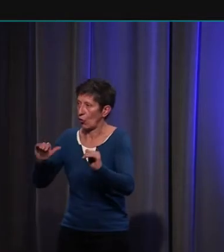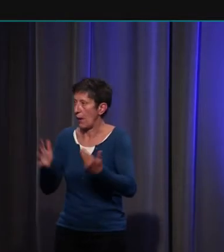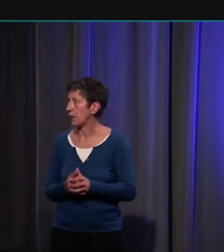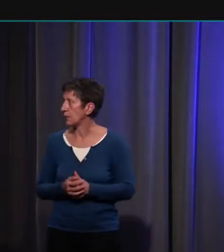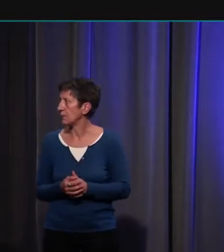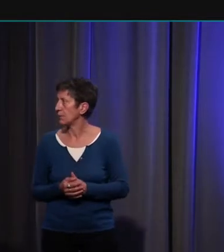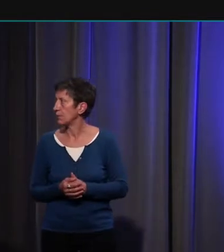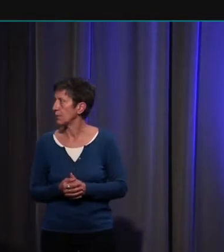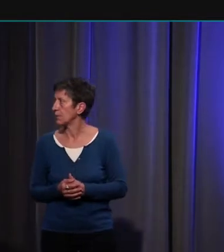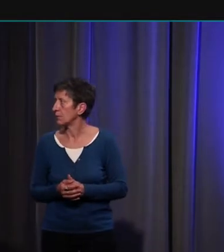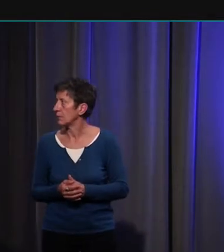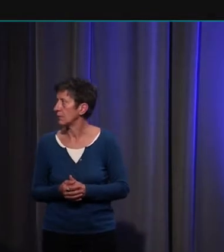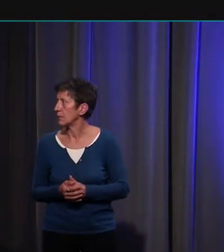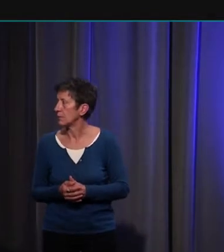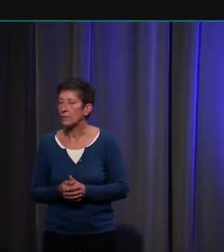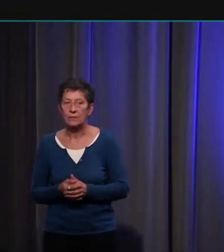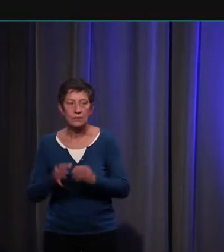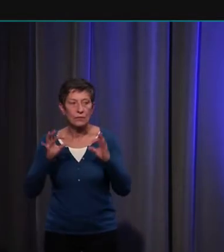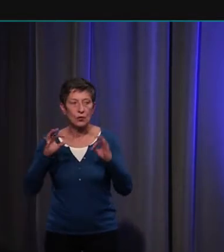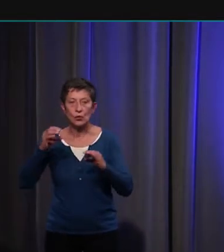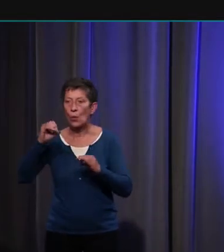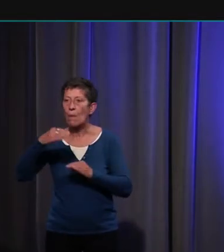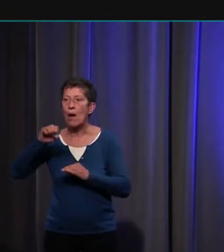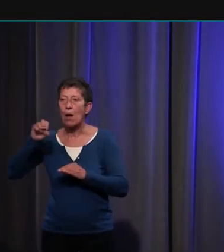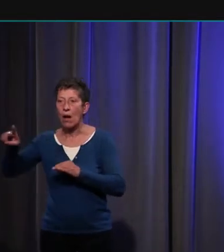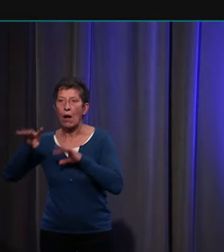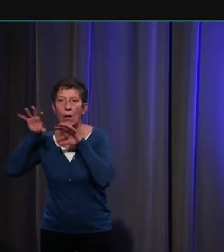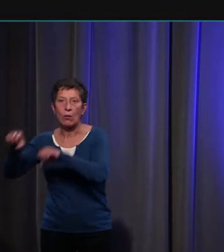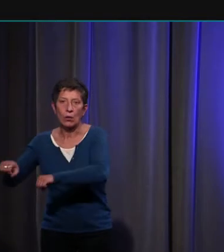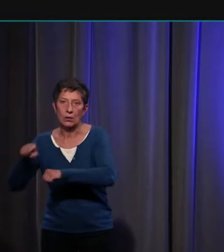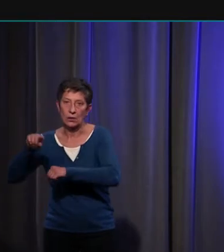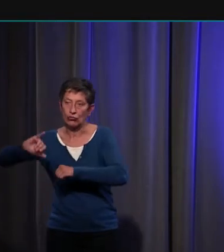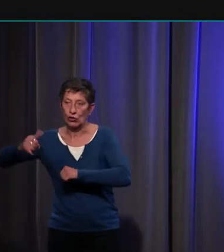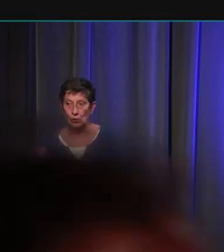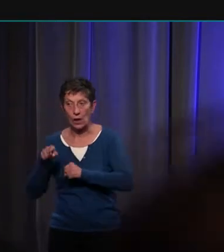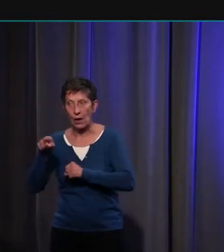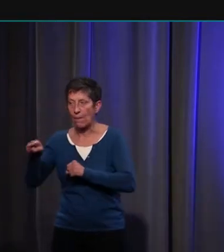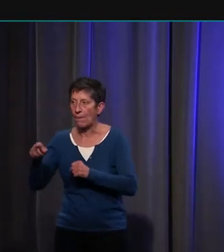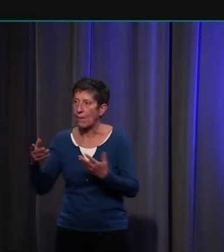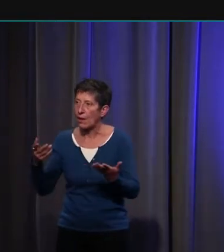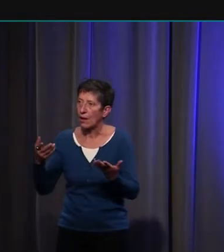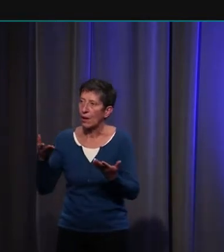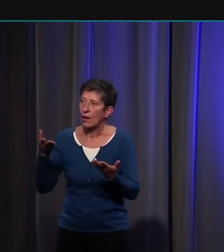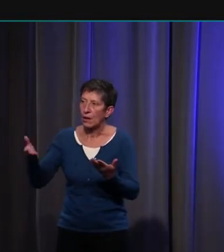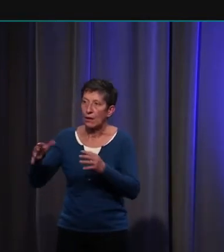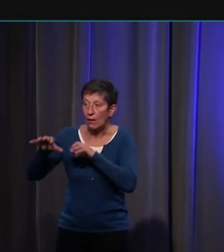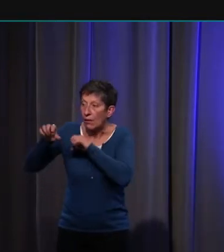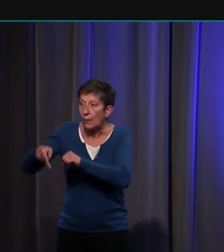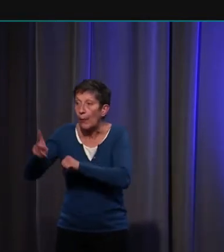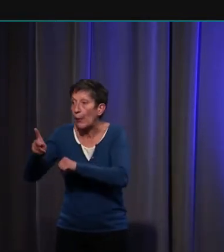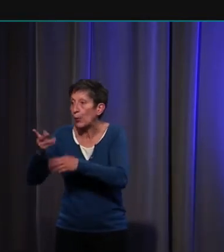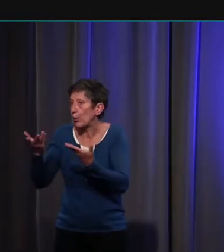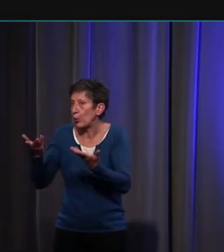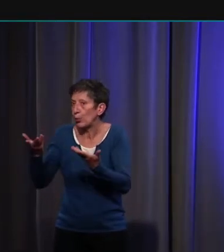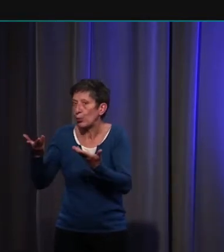non c'est juste omar a conquis jérusalem d'une façon beaucoup plus soft pour ainsi